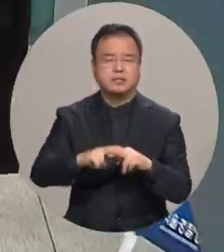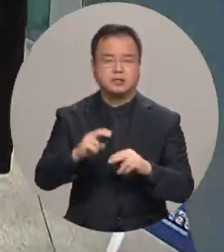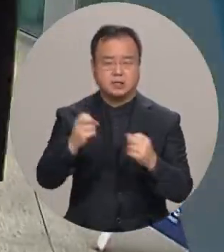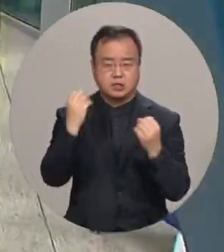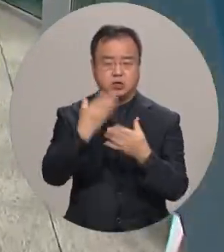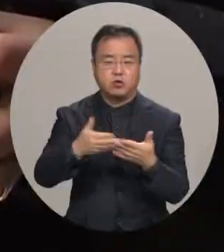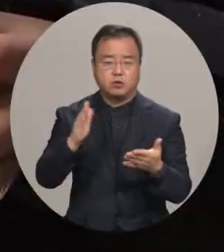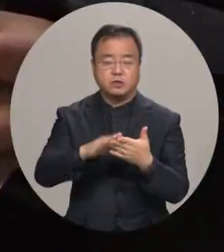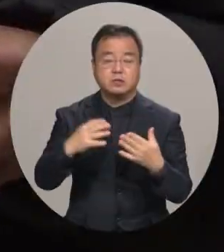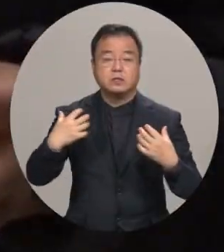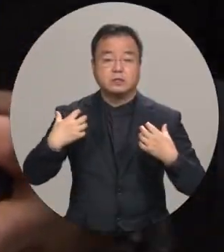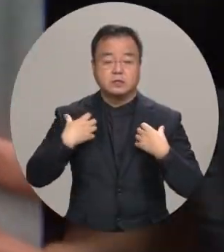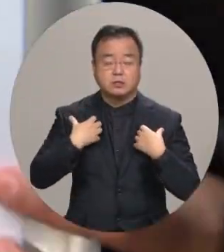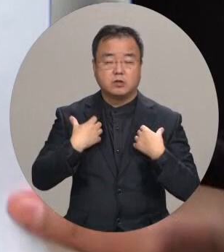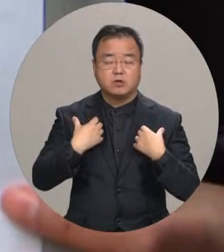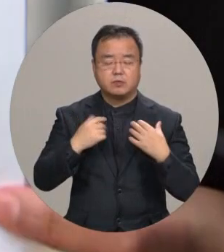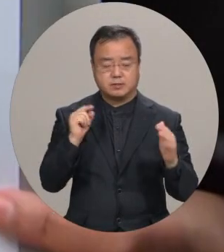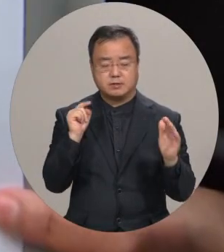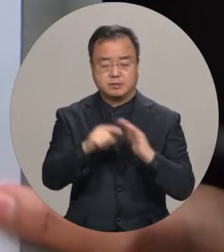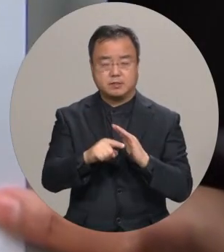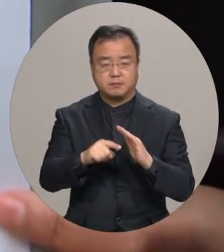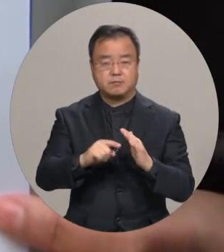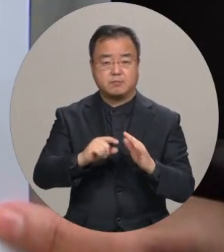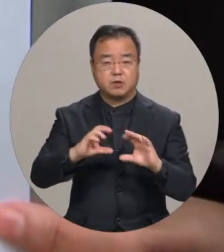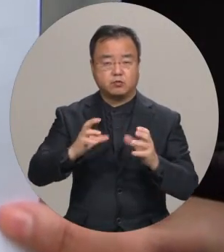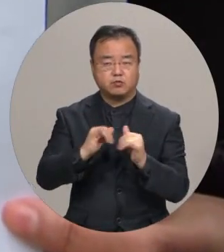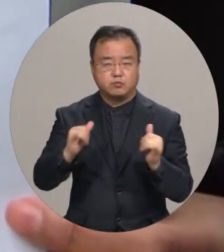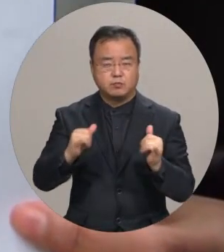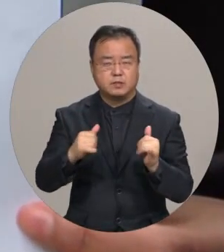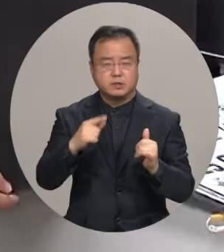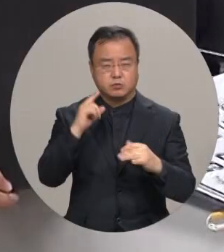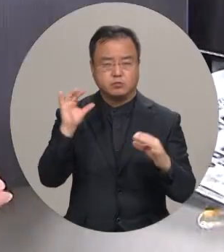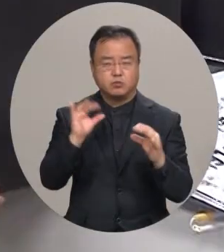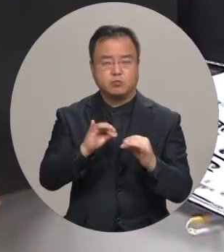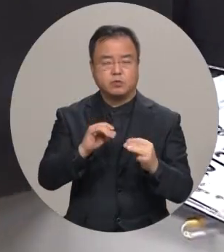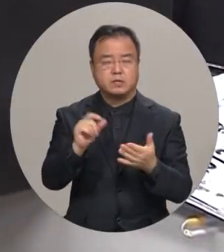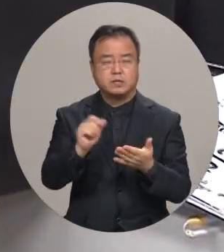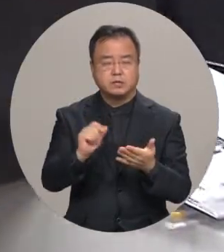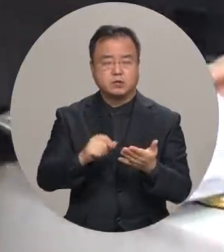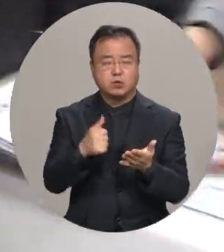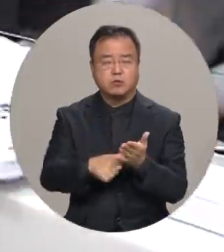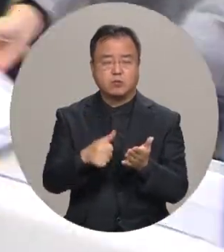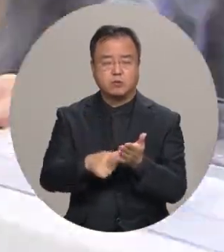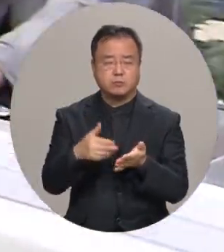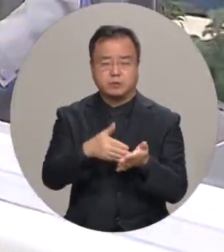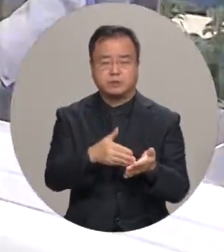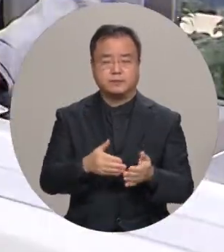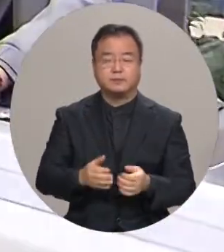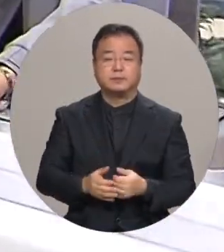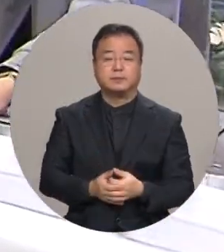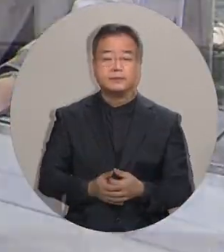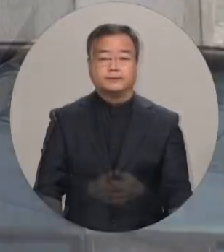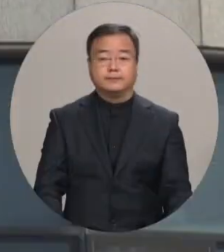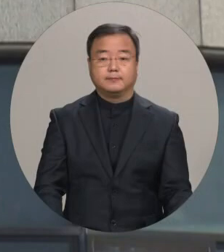순직 인정을 촉구하는 시민들의 서명을 전달할 예정입니다. EBS 뉴스 박광주입니다.